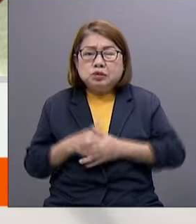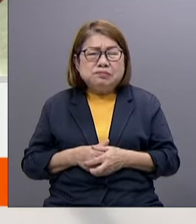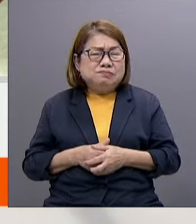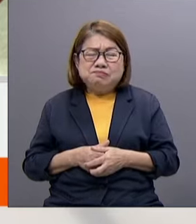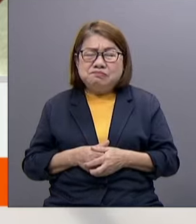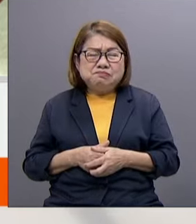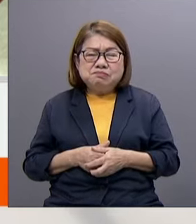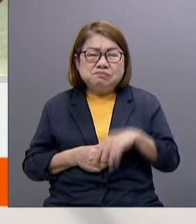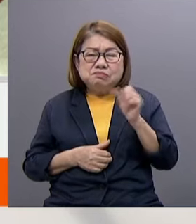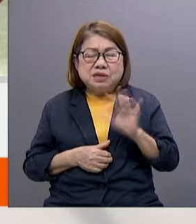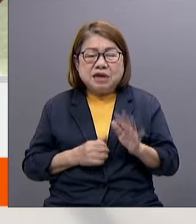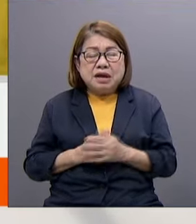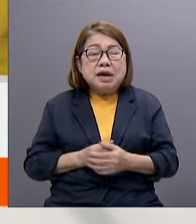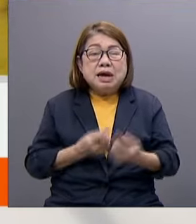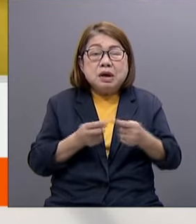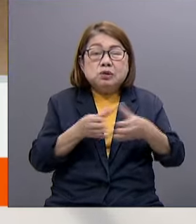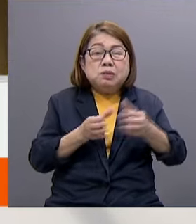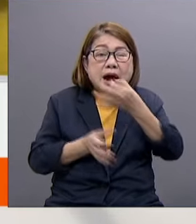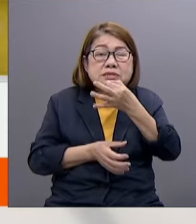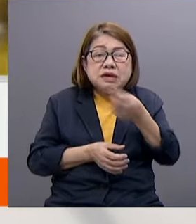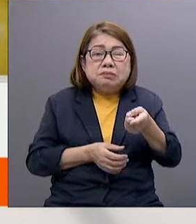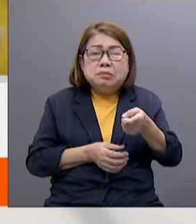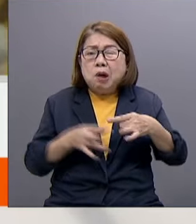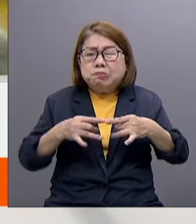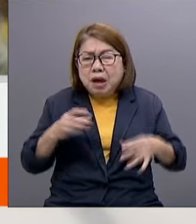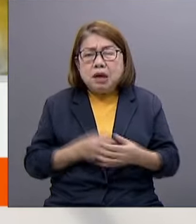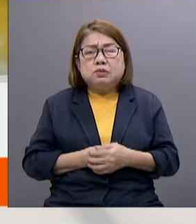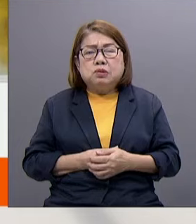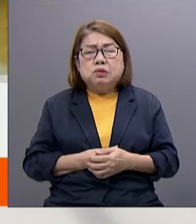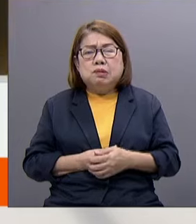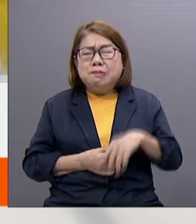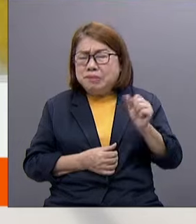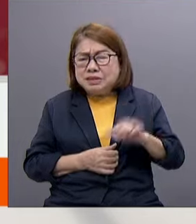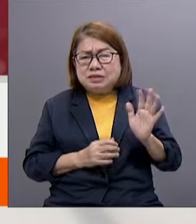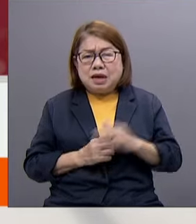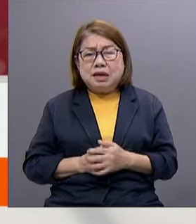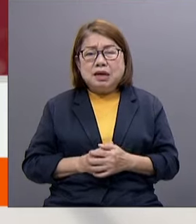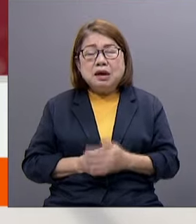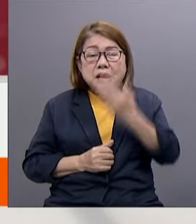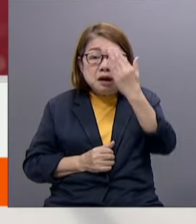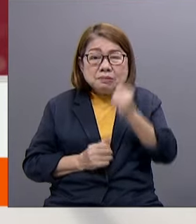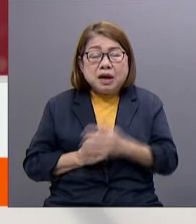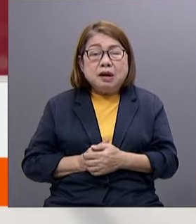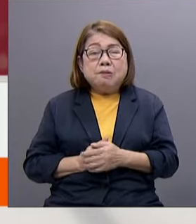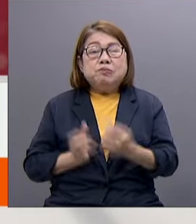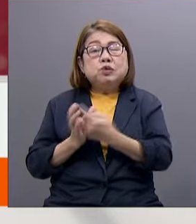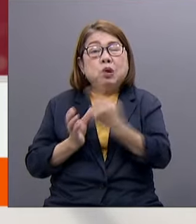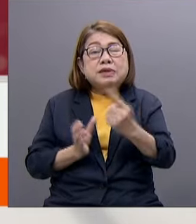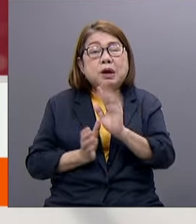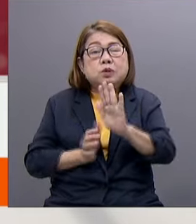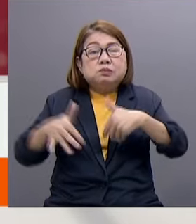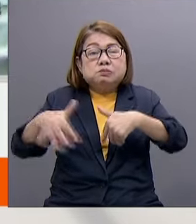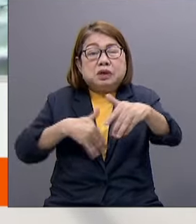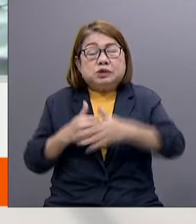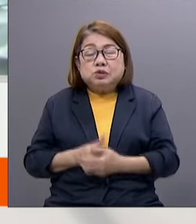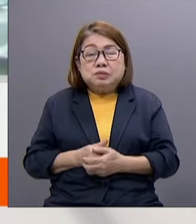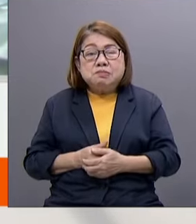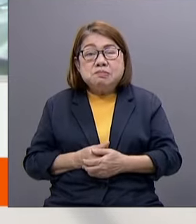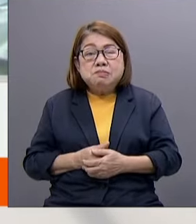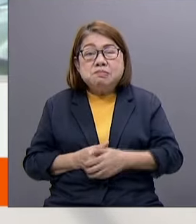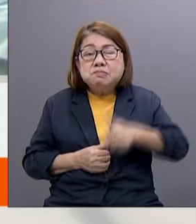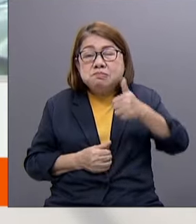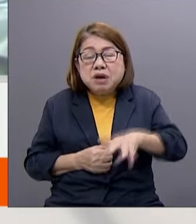แทนของกลุ่มอาชีพยิ่งไม่ใช่ใหญ่ไม่ใช่ใหญ่เลยค่ะเพราะว่าหนึ่งที่บอกว่าเป็นตัวแทนของประชาชนไม่ได้เพราะว่าค